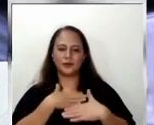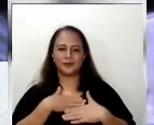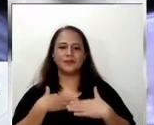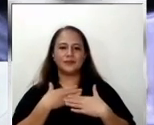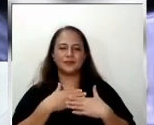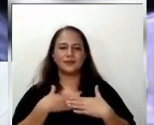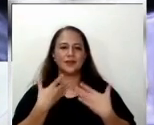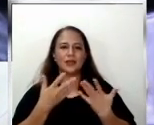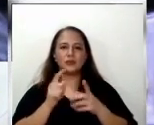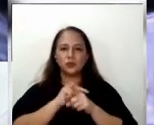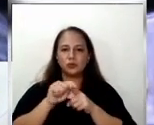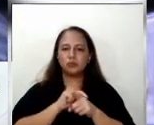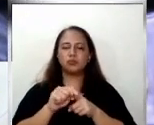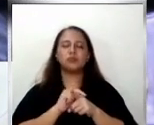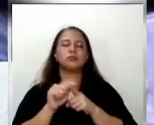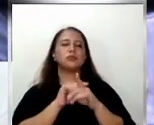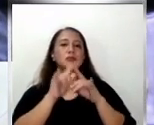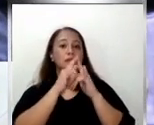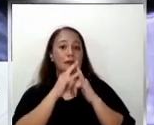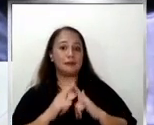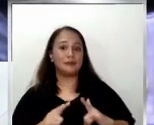training camp and